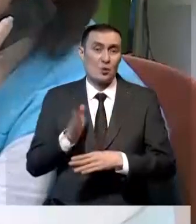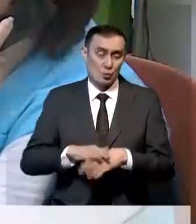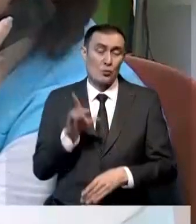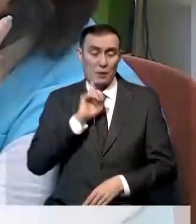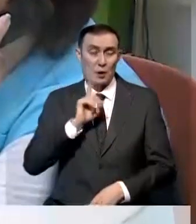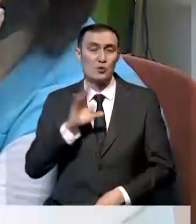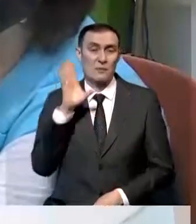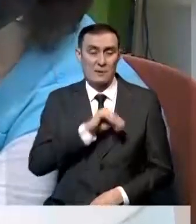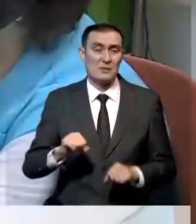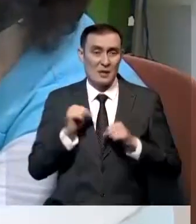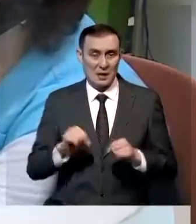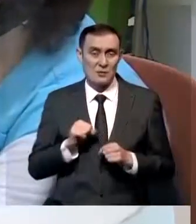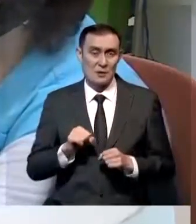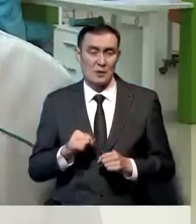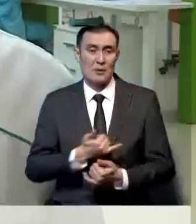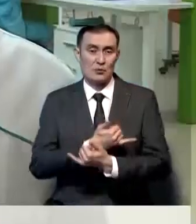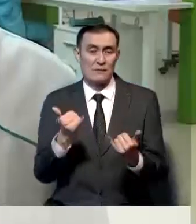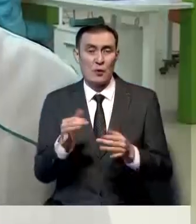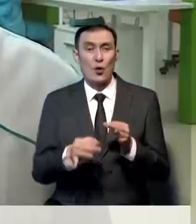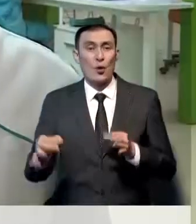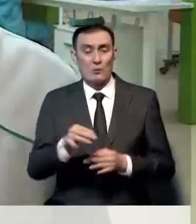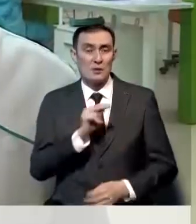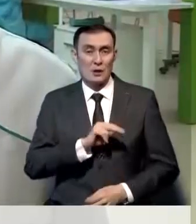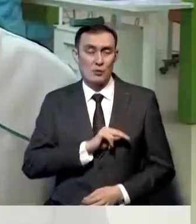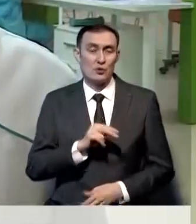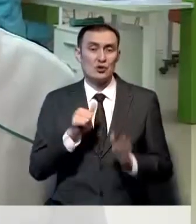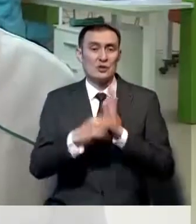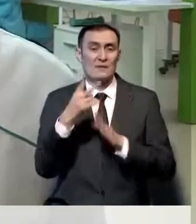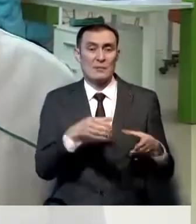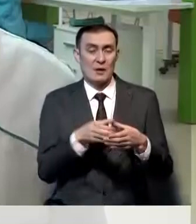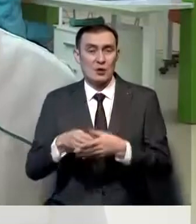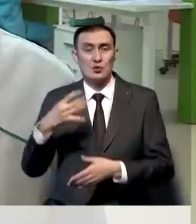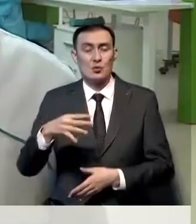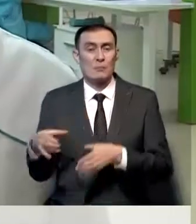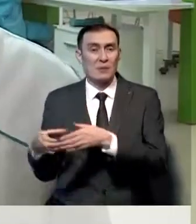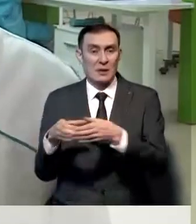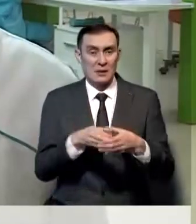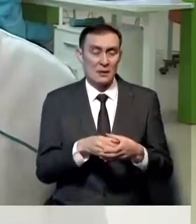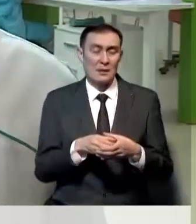успеваем, стараемся обслужить все вызовы. По области работало 52 бригады и 40 бригад по МСП работало.